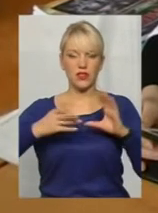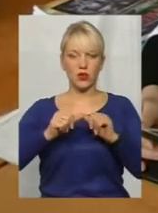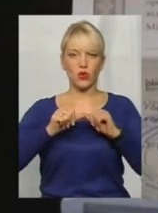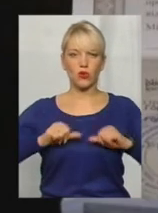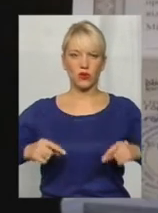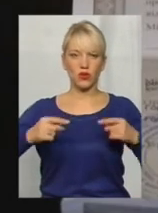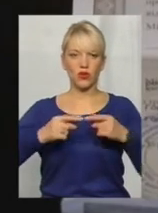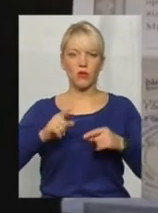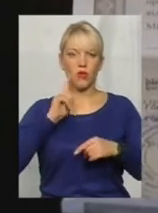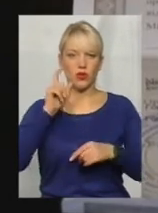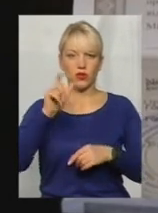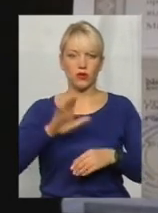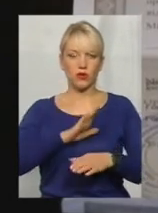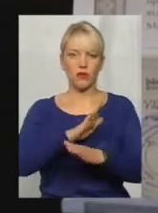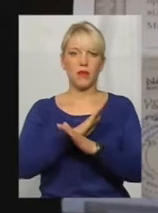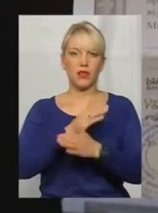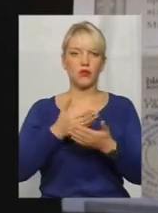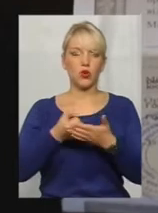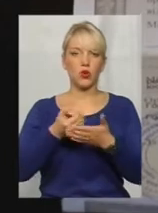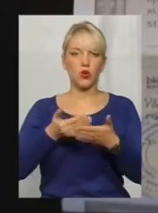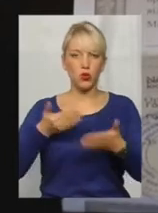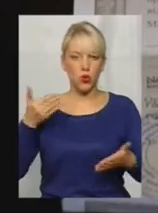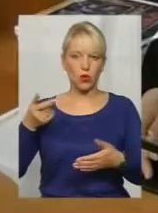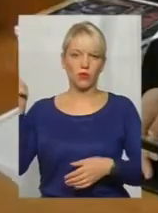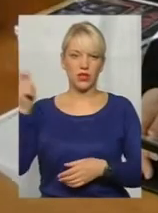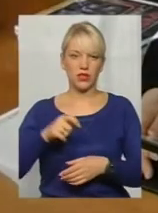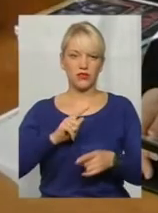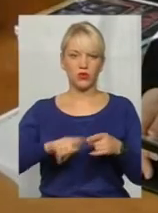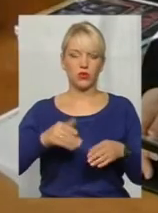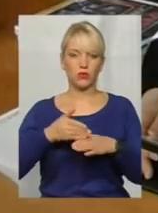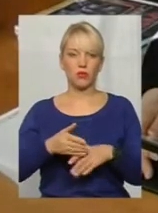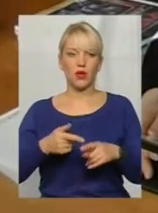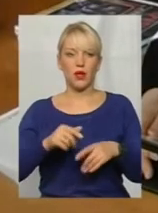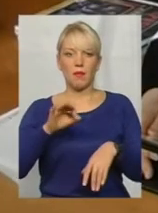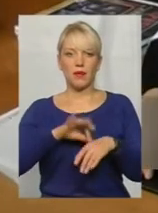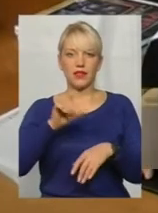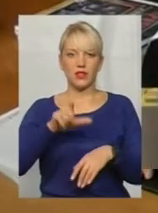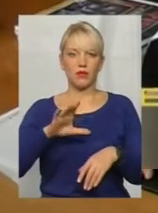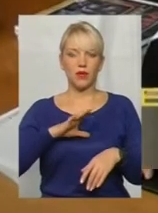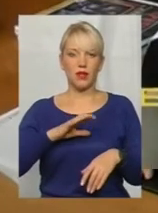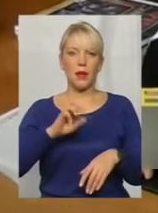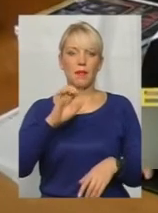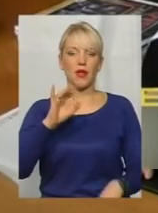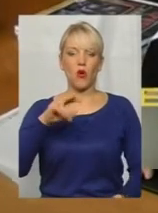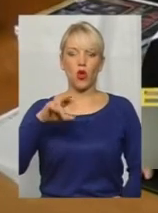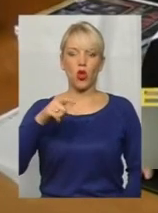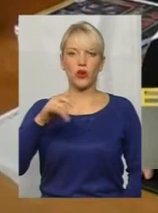однозначний. Молода людина була мертвою ще до приїзду карети швидкої допомоги. Пацієнт знаходився в стані біологічної